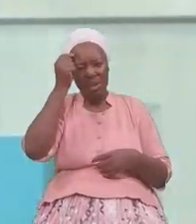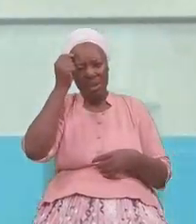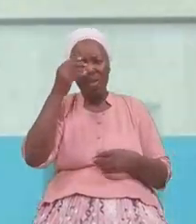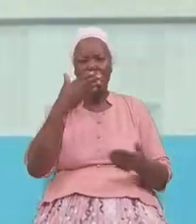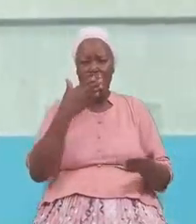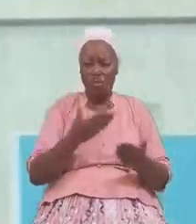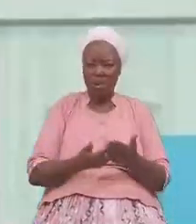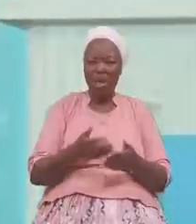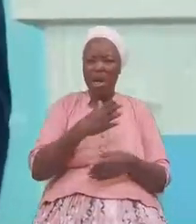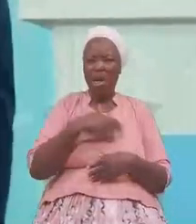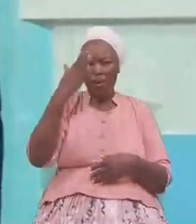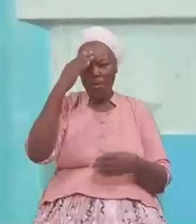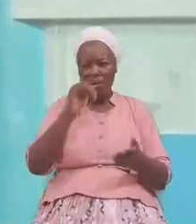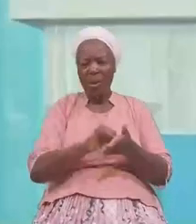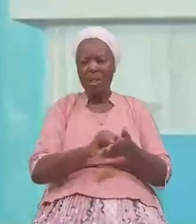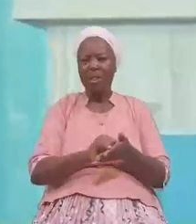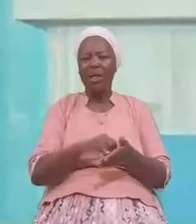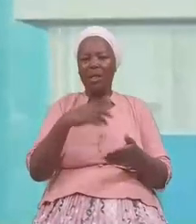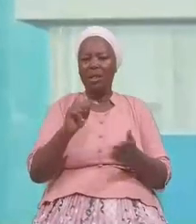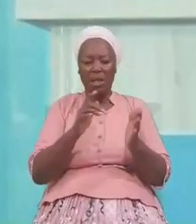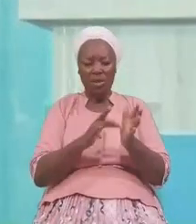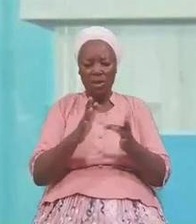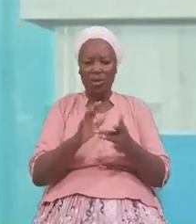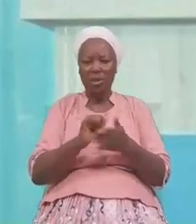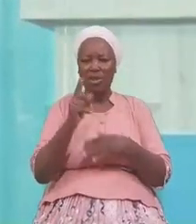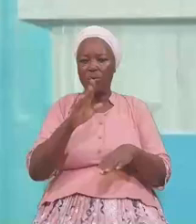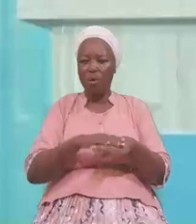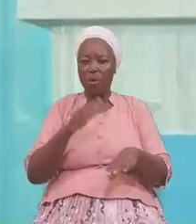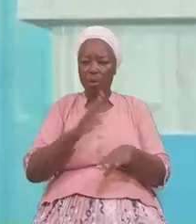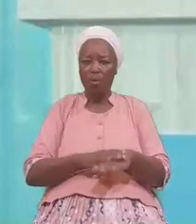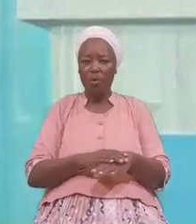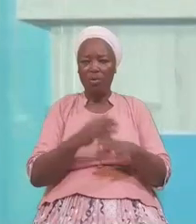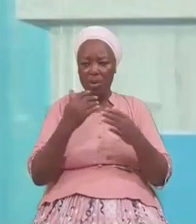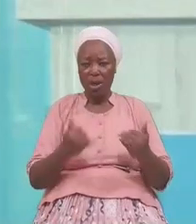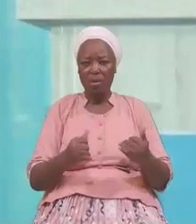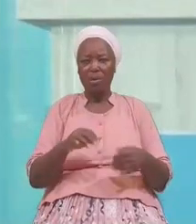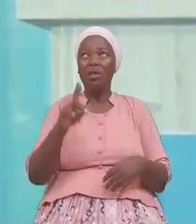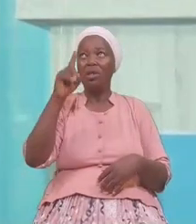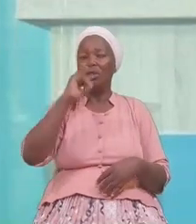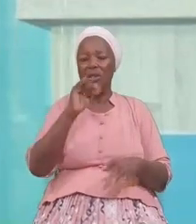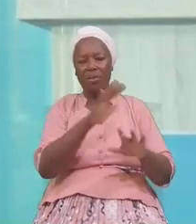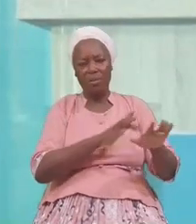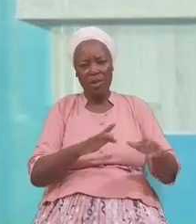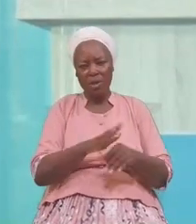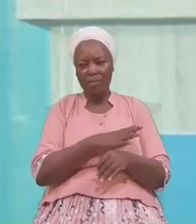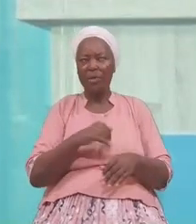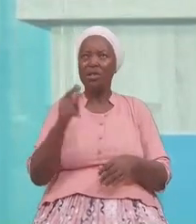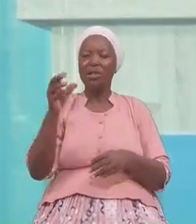pensée. Je sais que le Jésus que tu invoques, miséricordieux, gracieux, puissant,